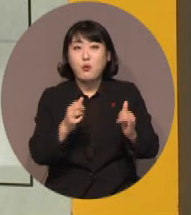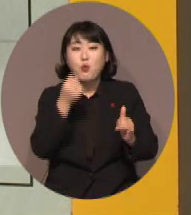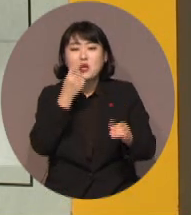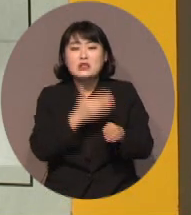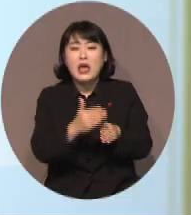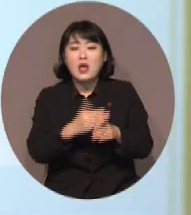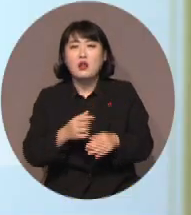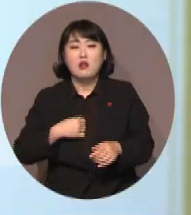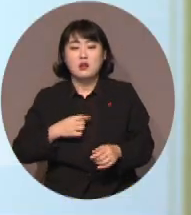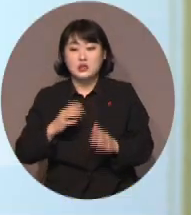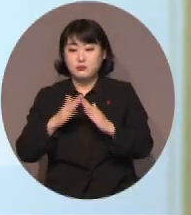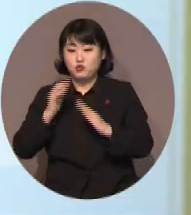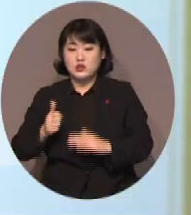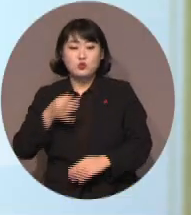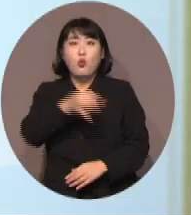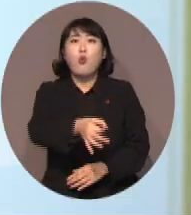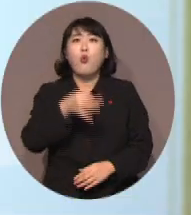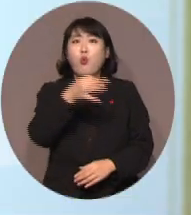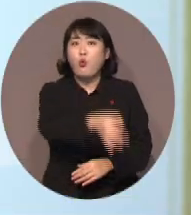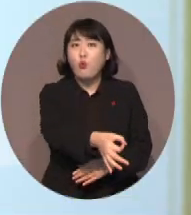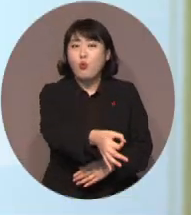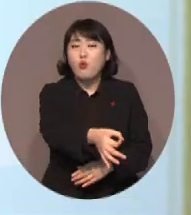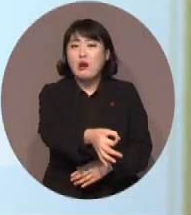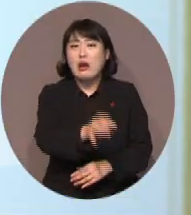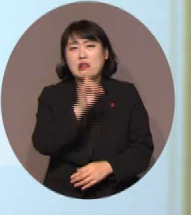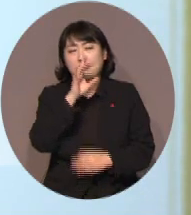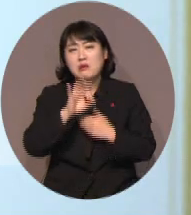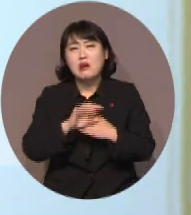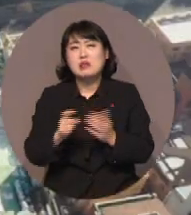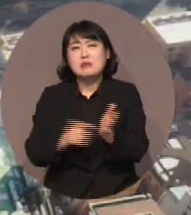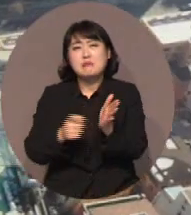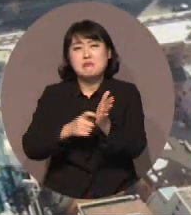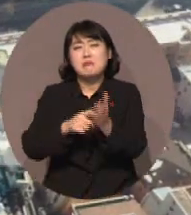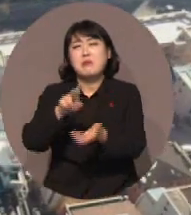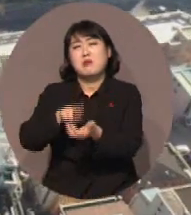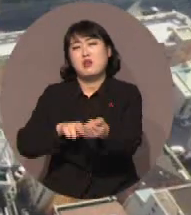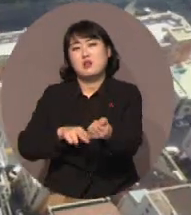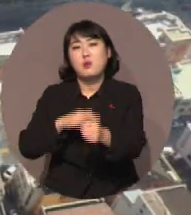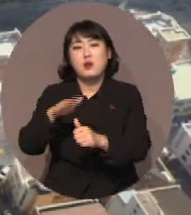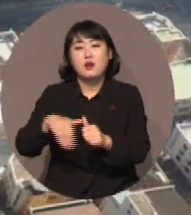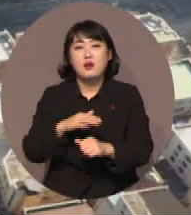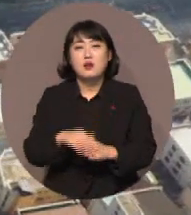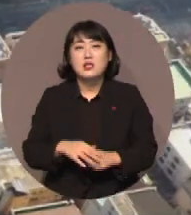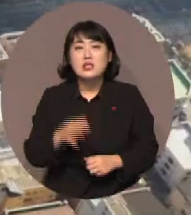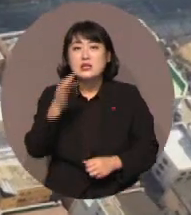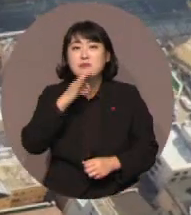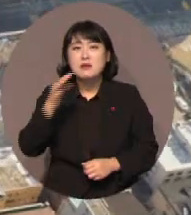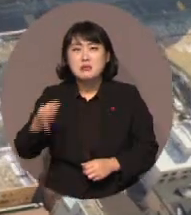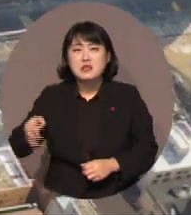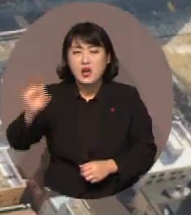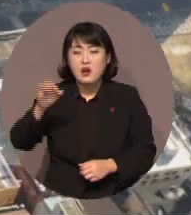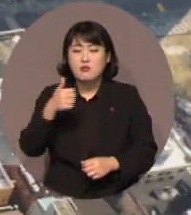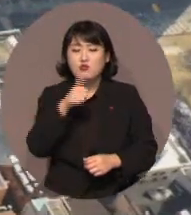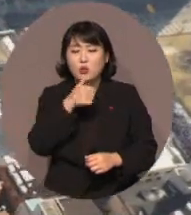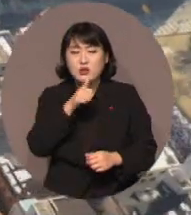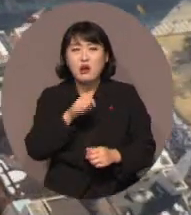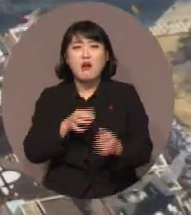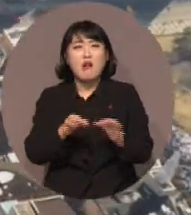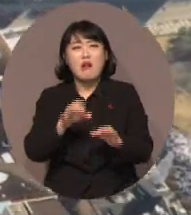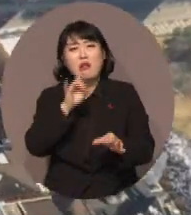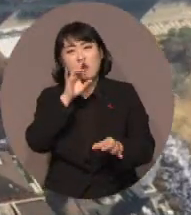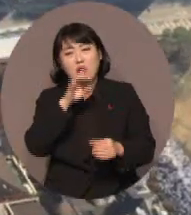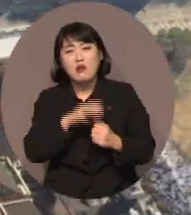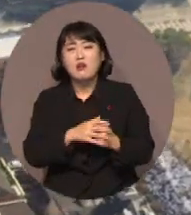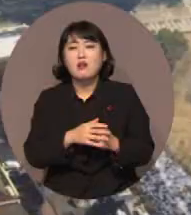그마저도 협의가 안 되면 급매로 내놓는 상황입니다 고금리의 부동산 경기 하락 여기에